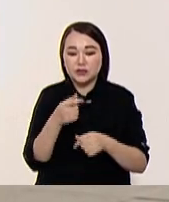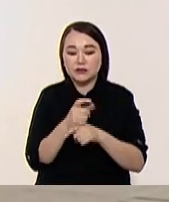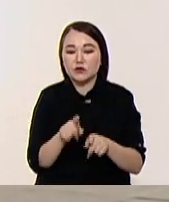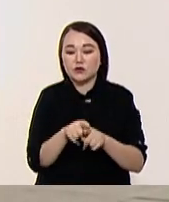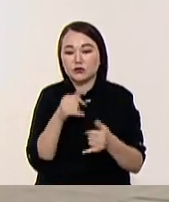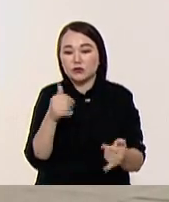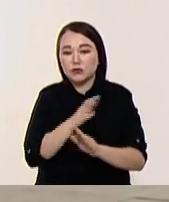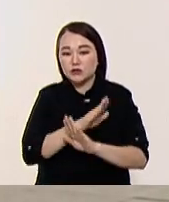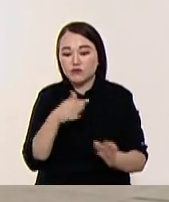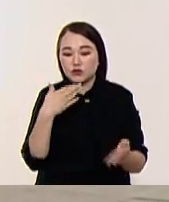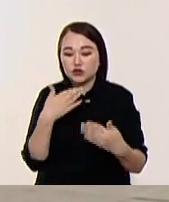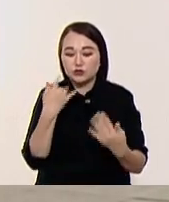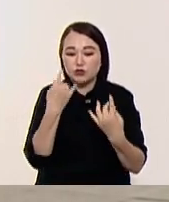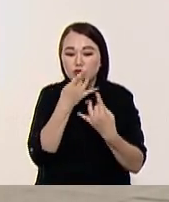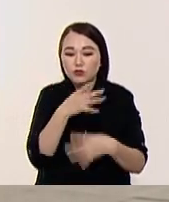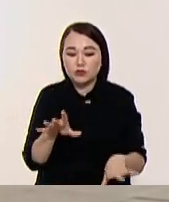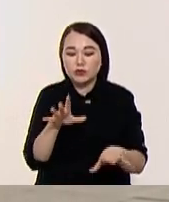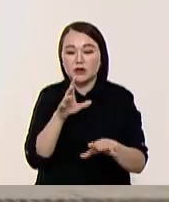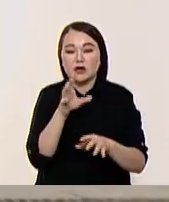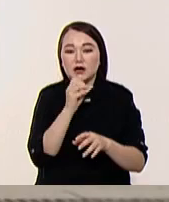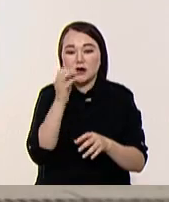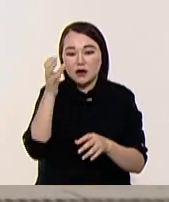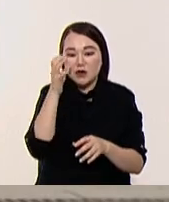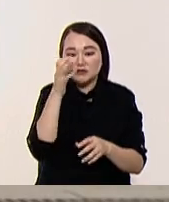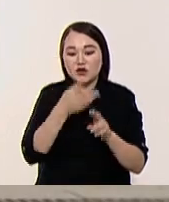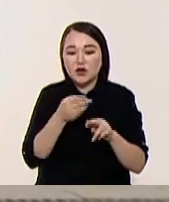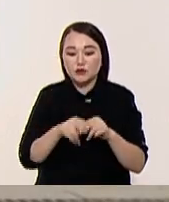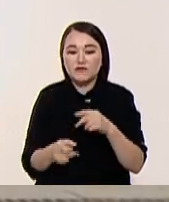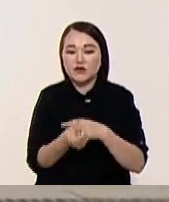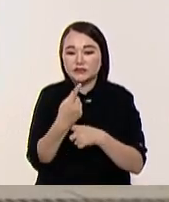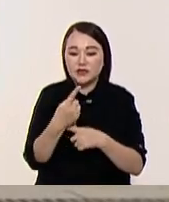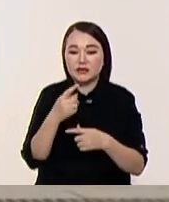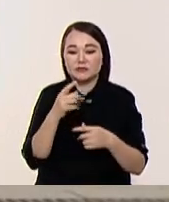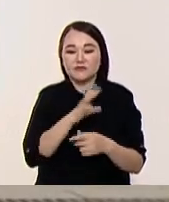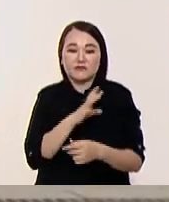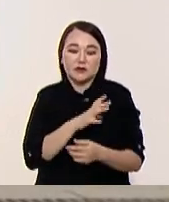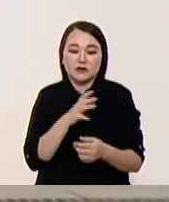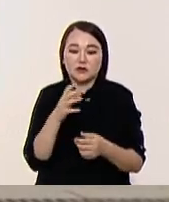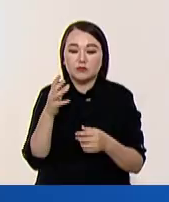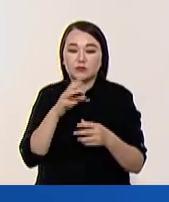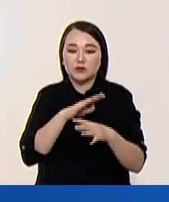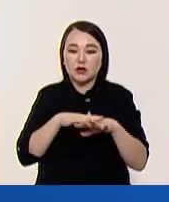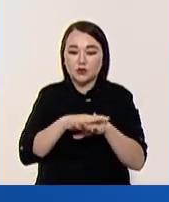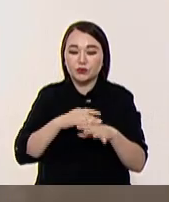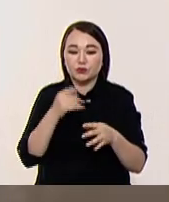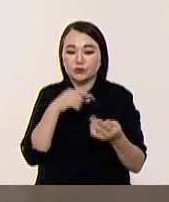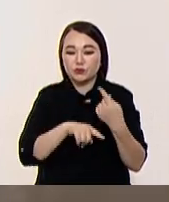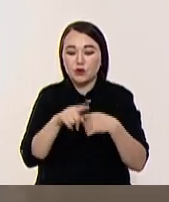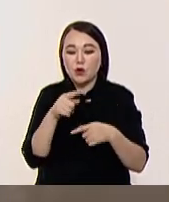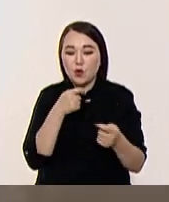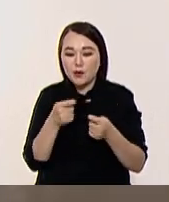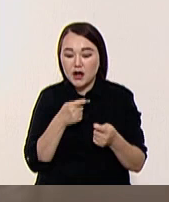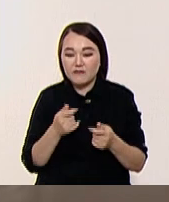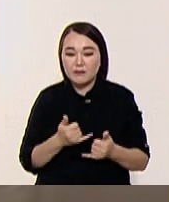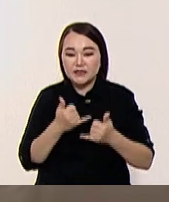непризнание действует в отношении любых сепаратистских образований, которые возникают вопреки международному праву.